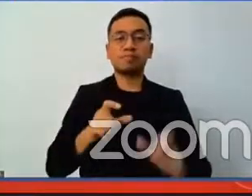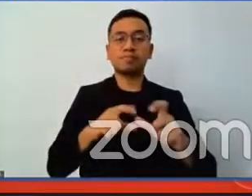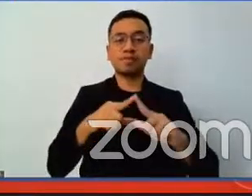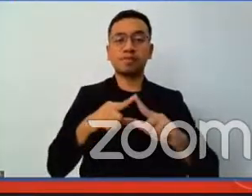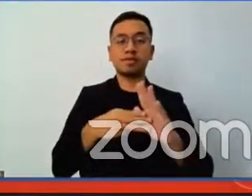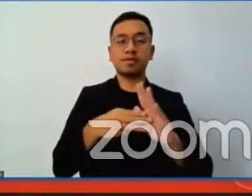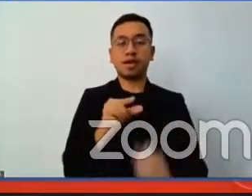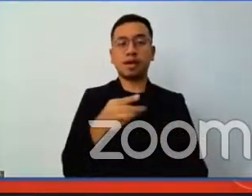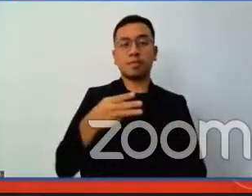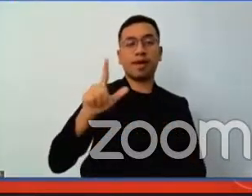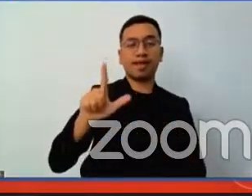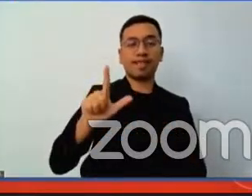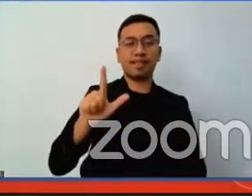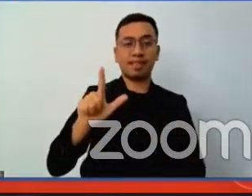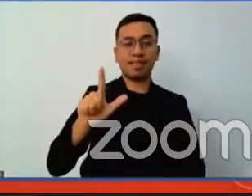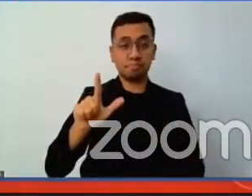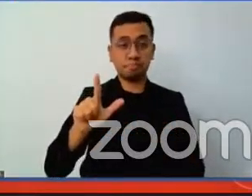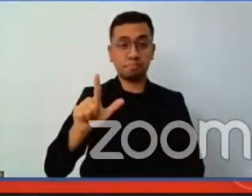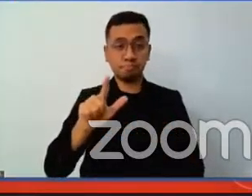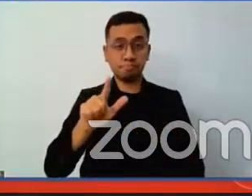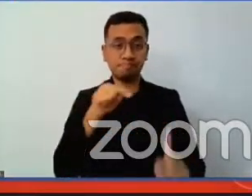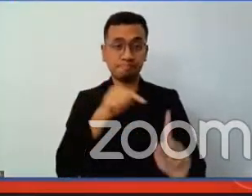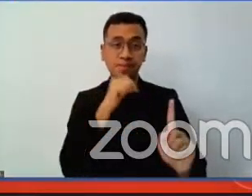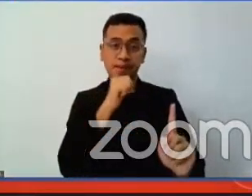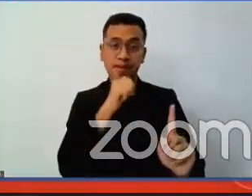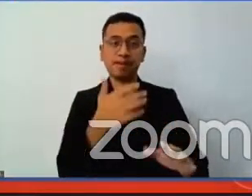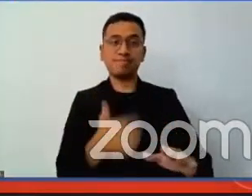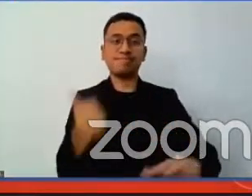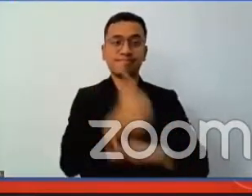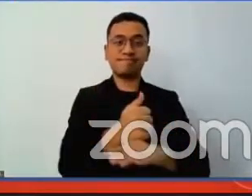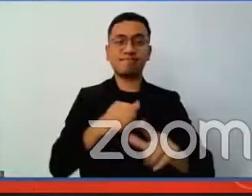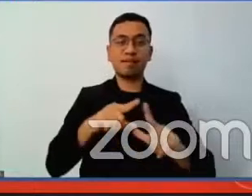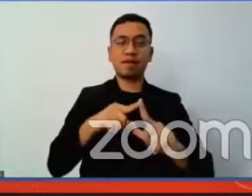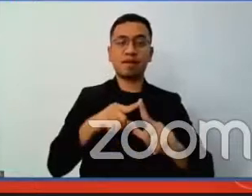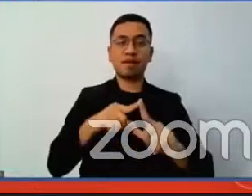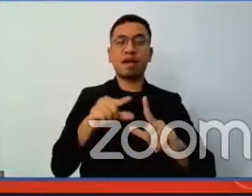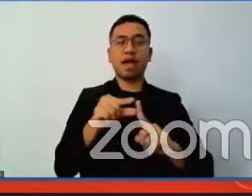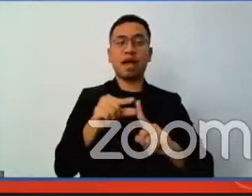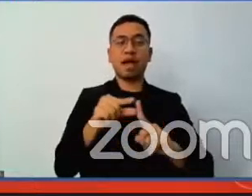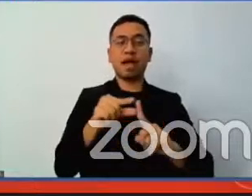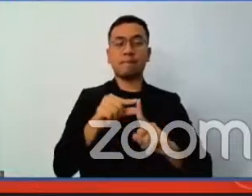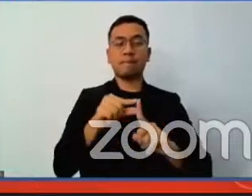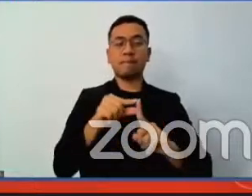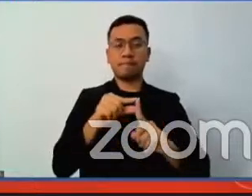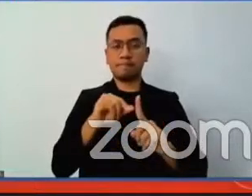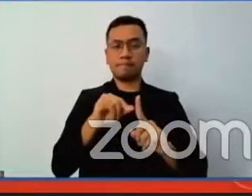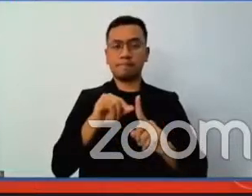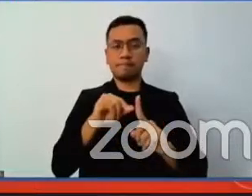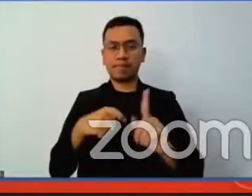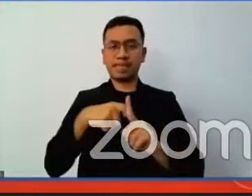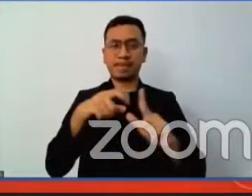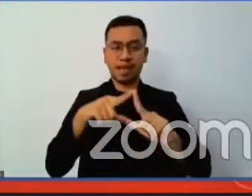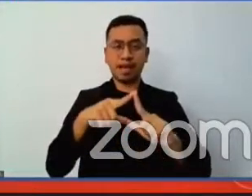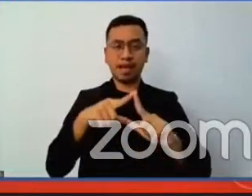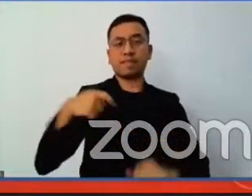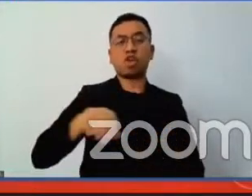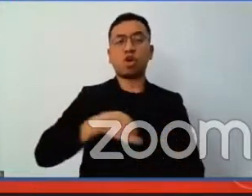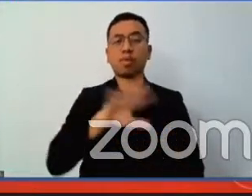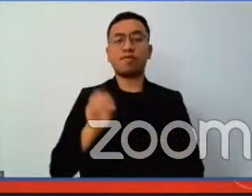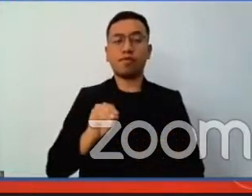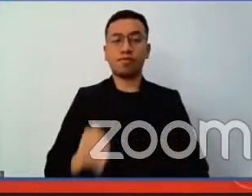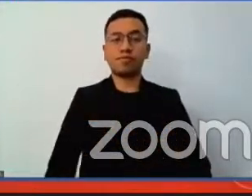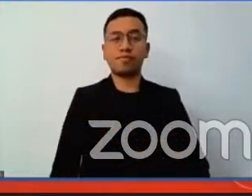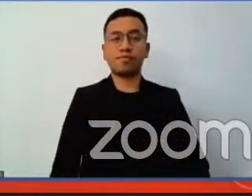Pangarepan, BSC, beliau adalah Dirjen Aptika Kementerian Kominfo, kemudian